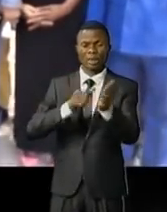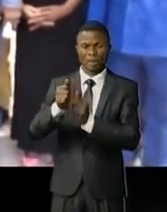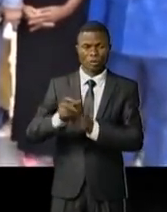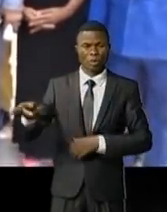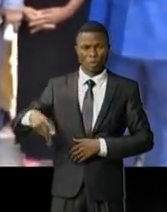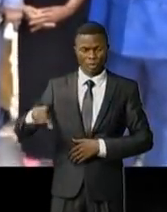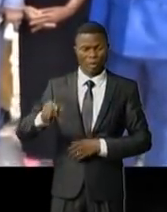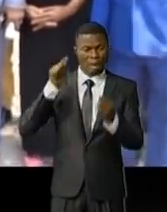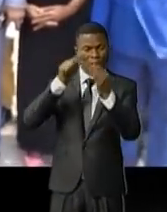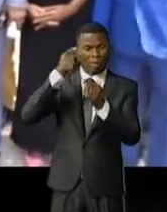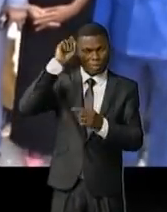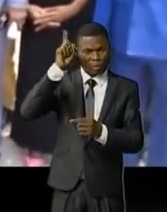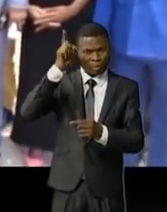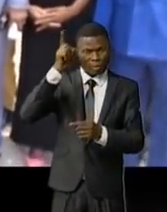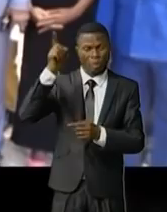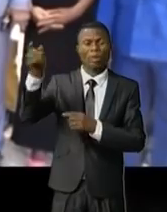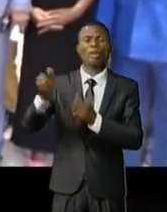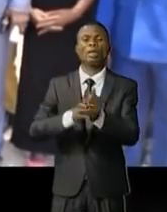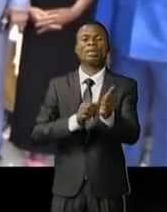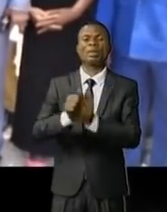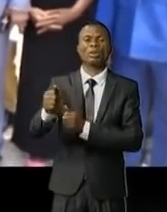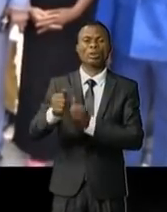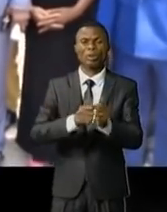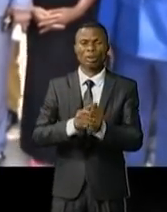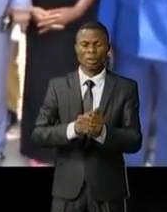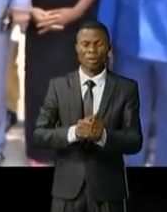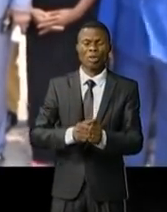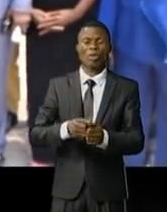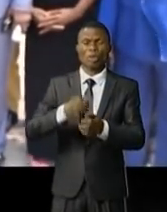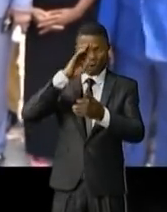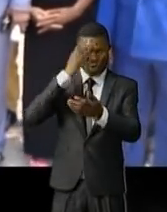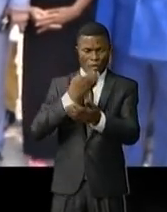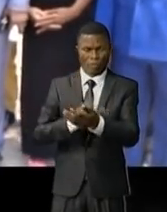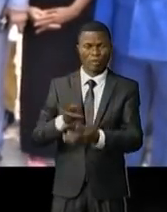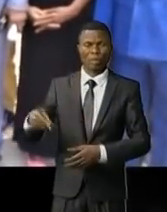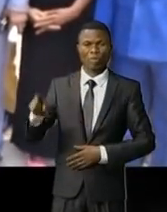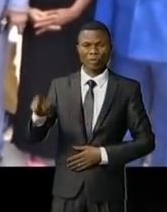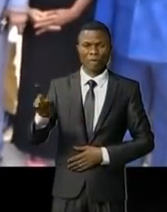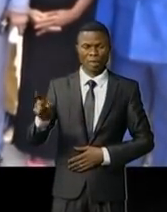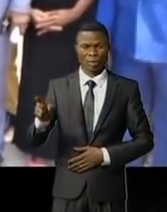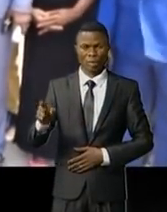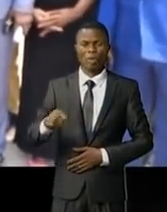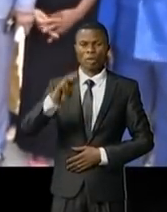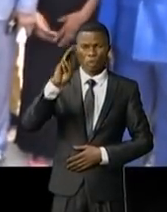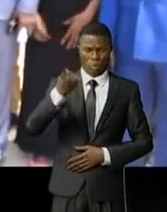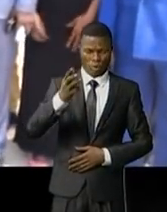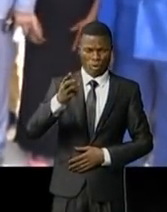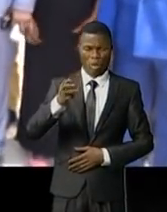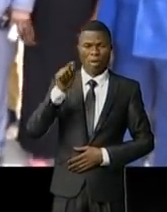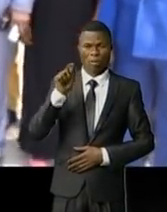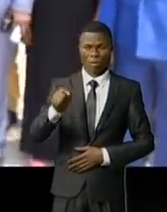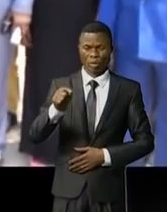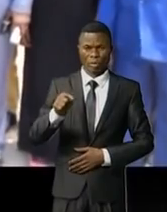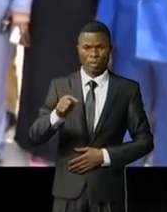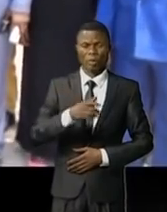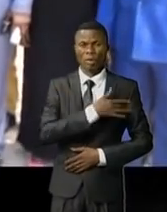dont l'objectif est de déstabiliser ces dignes fils du Haut-Lomami. 3.